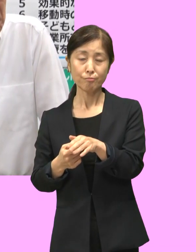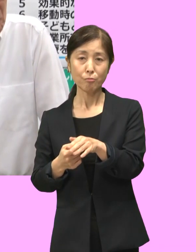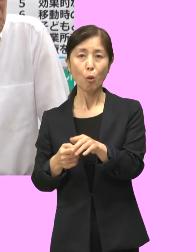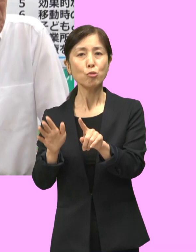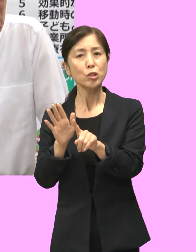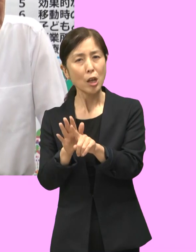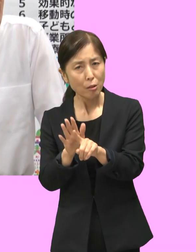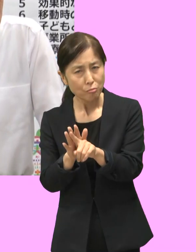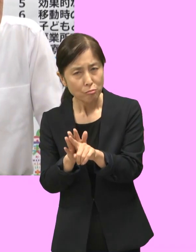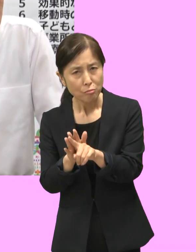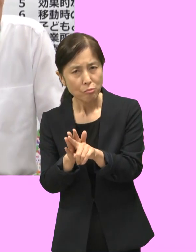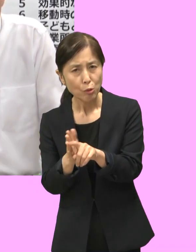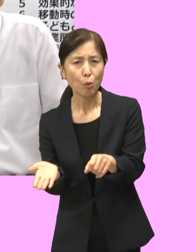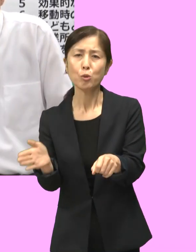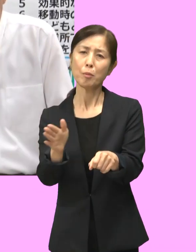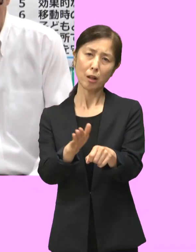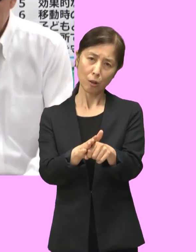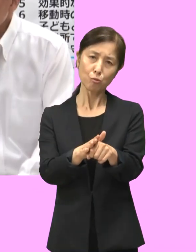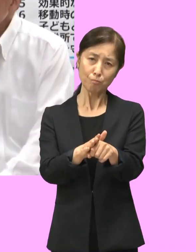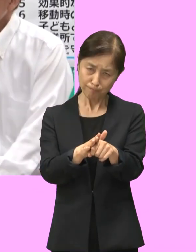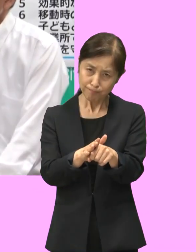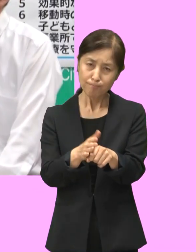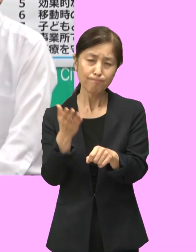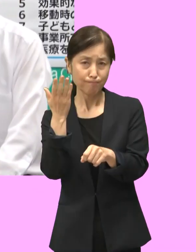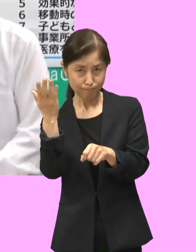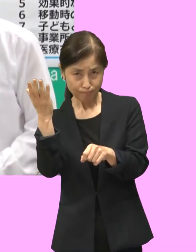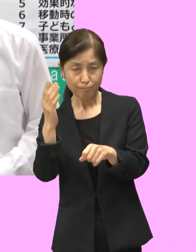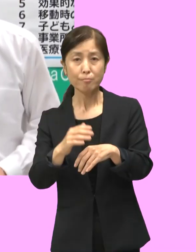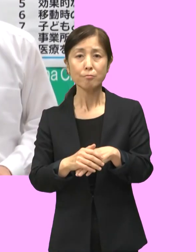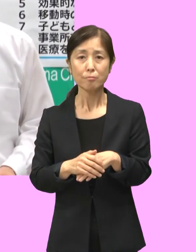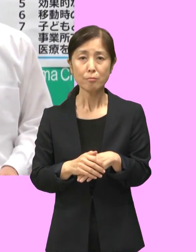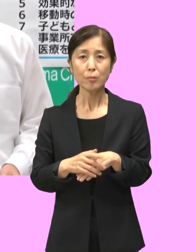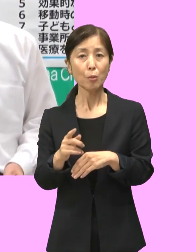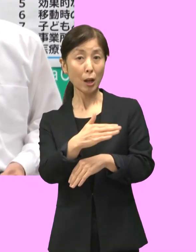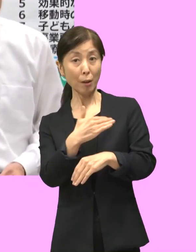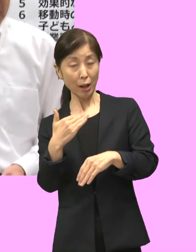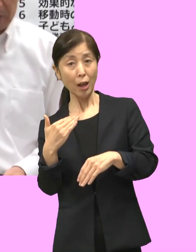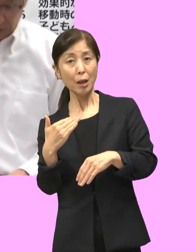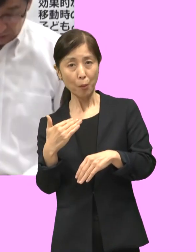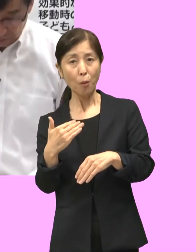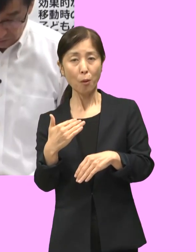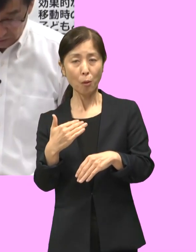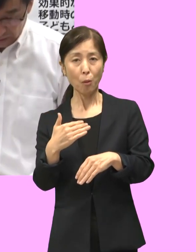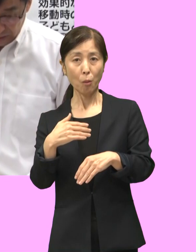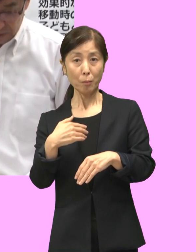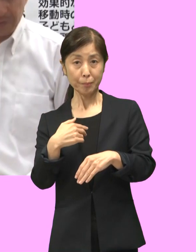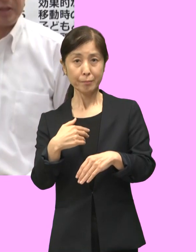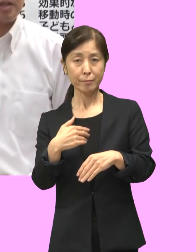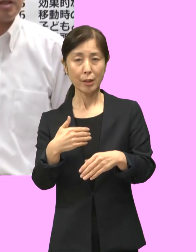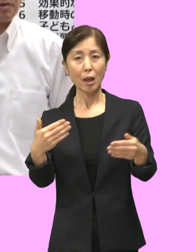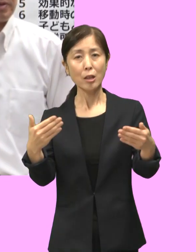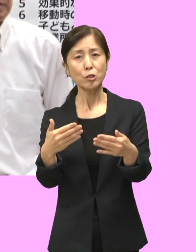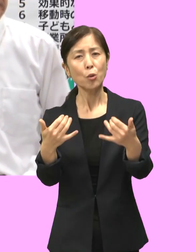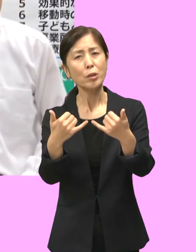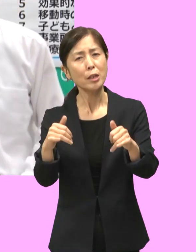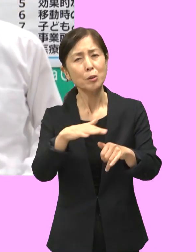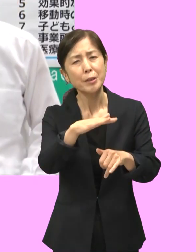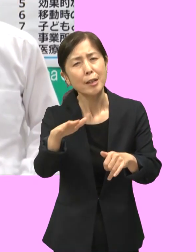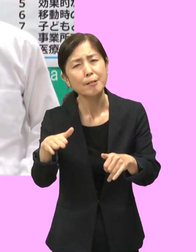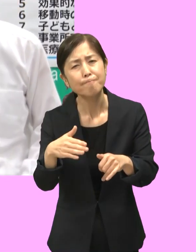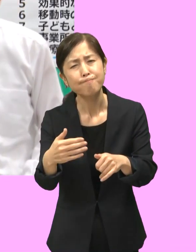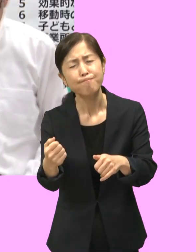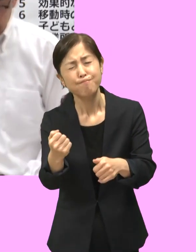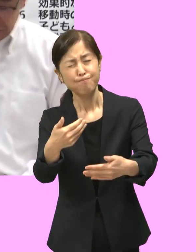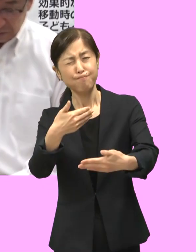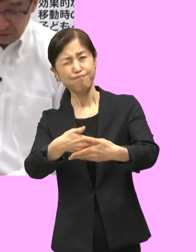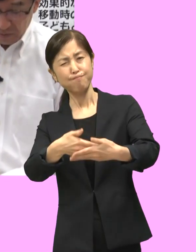支援というのもどうも想定されているようでありまして、我々のところに事業者の皆さんからも、強い要請をいただいております